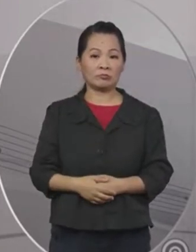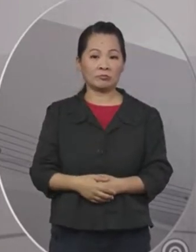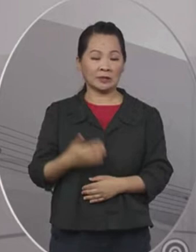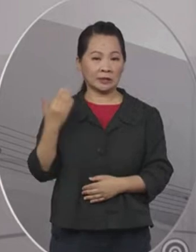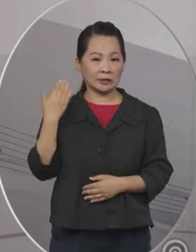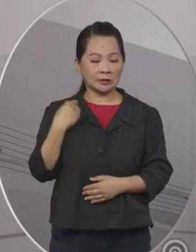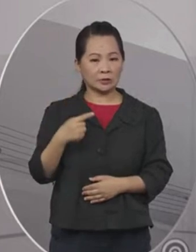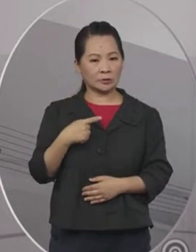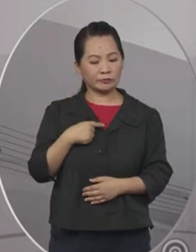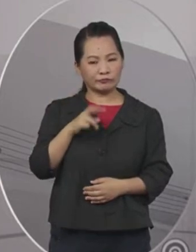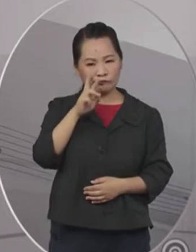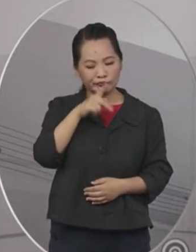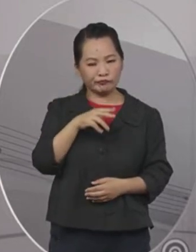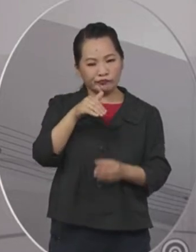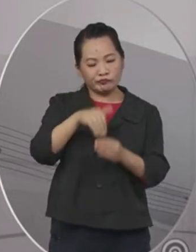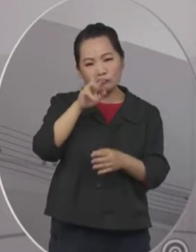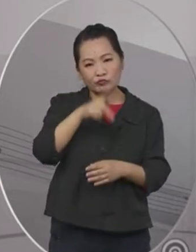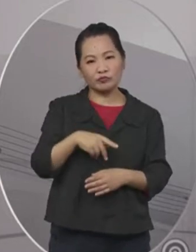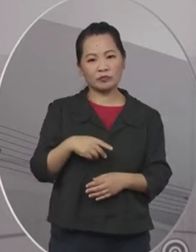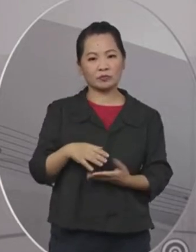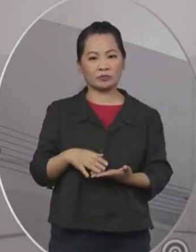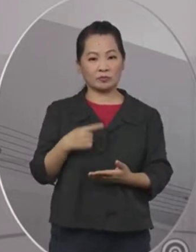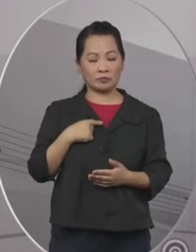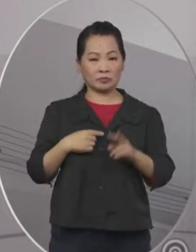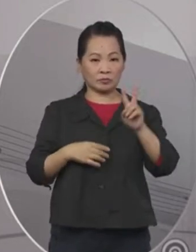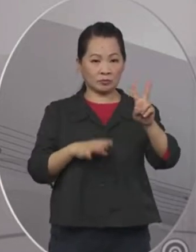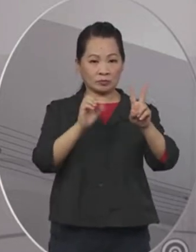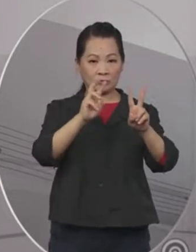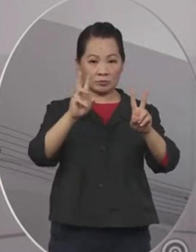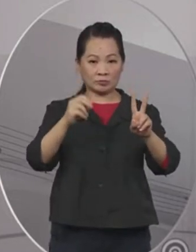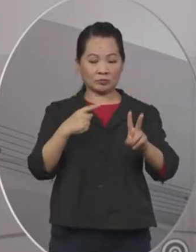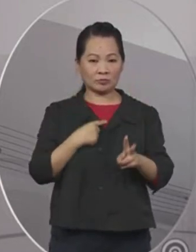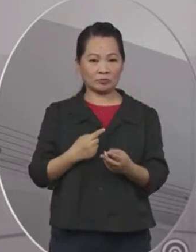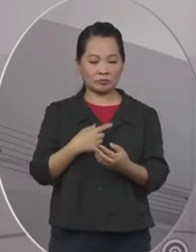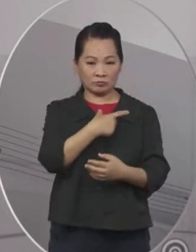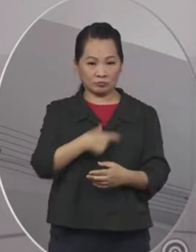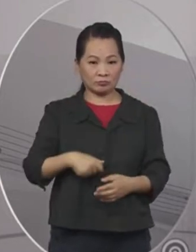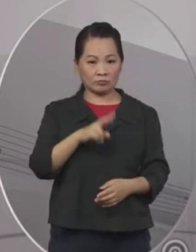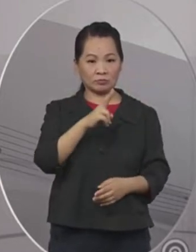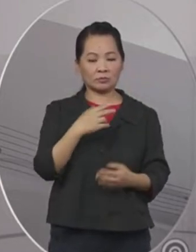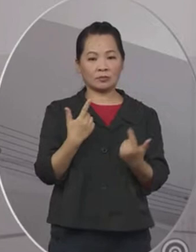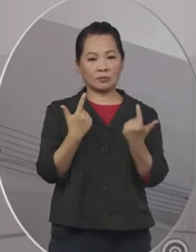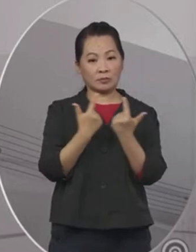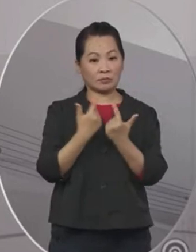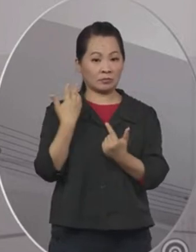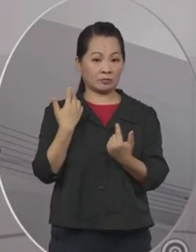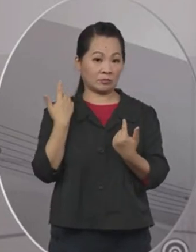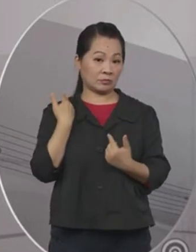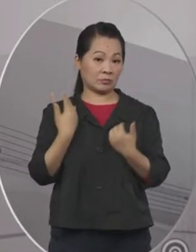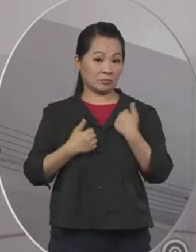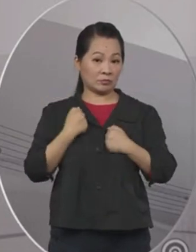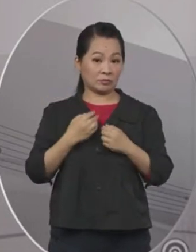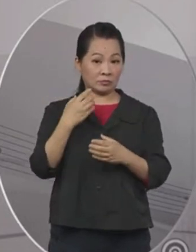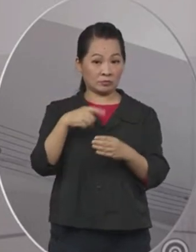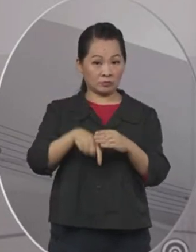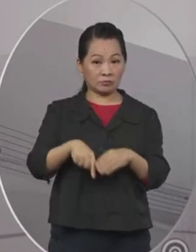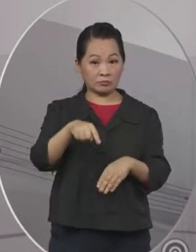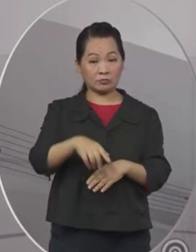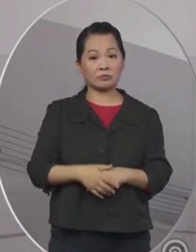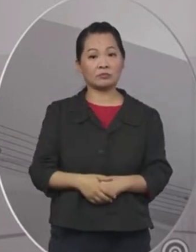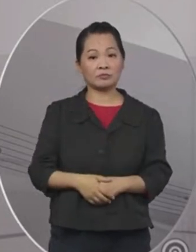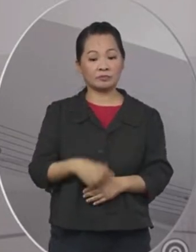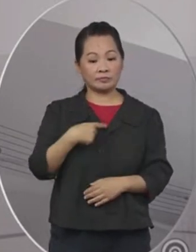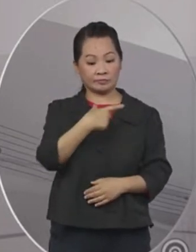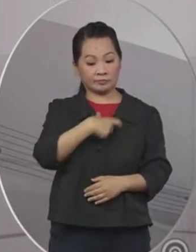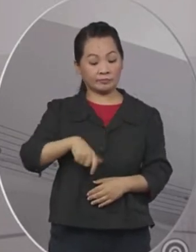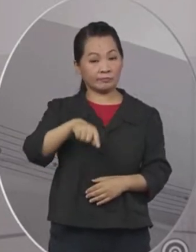的错误来赎罪。2020年，我参选的士林北投立委选举。这一次，我参选士林北投议